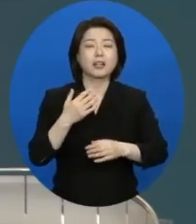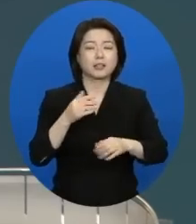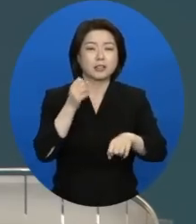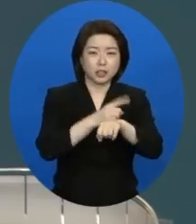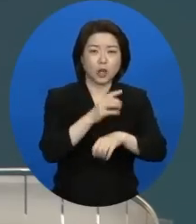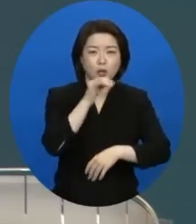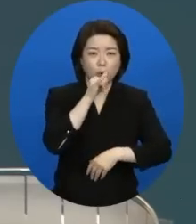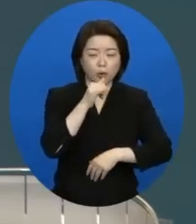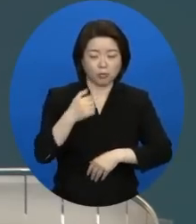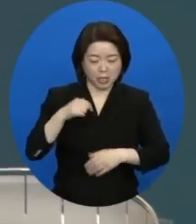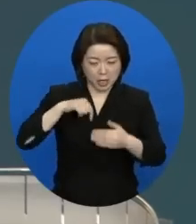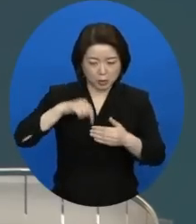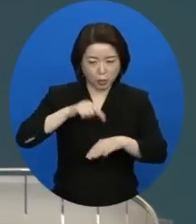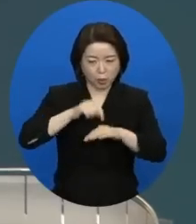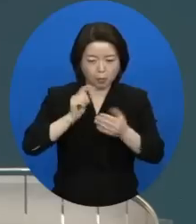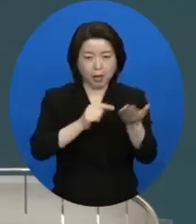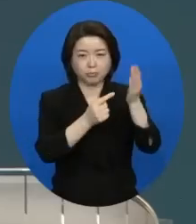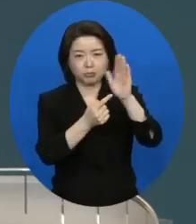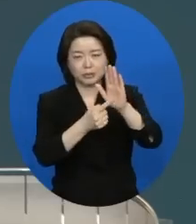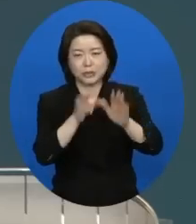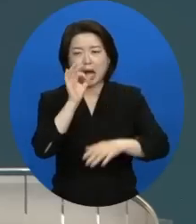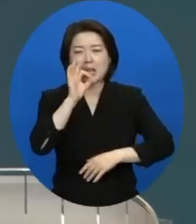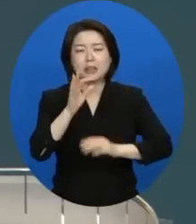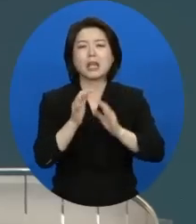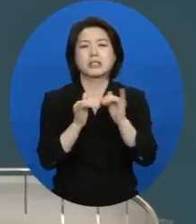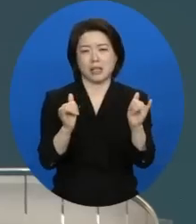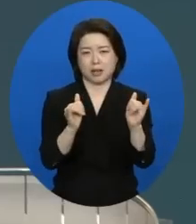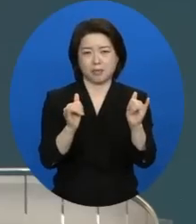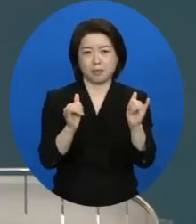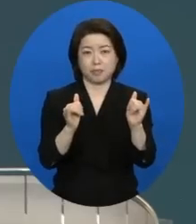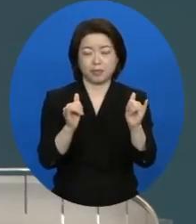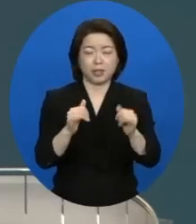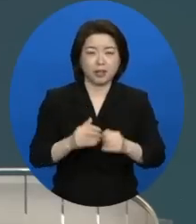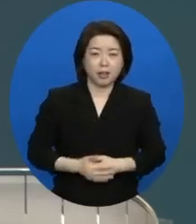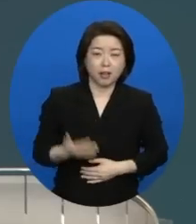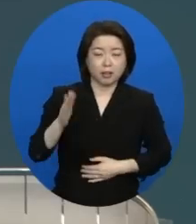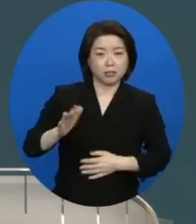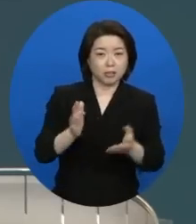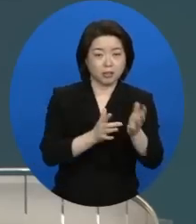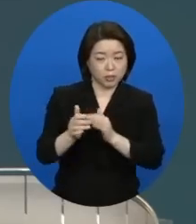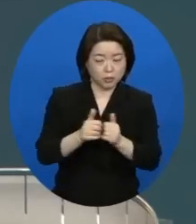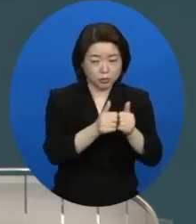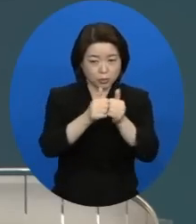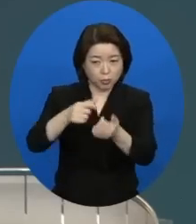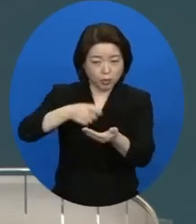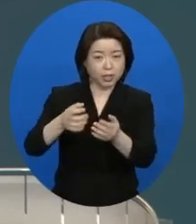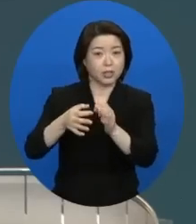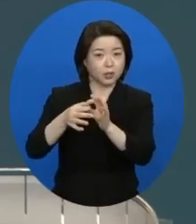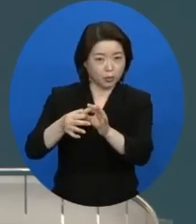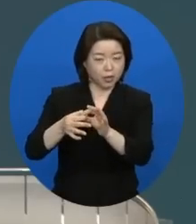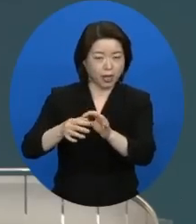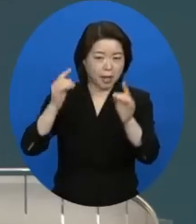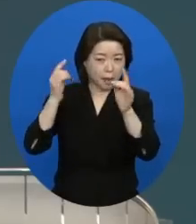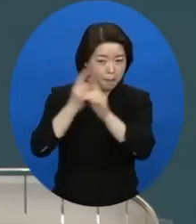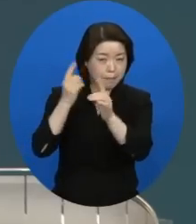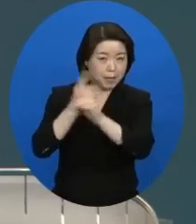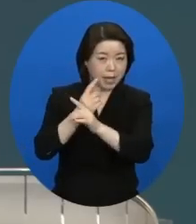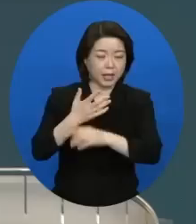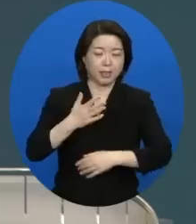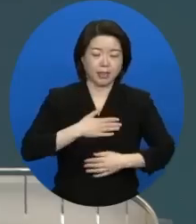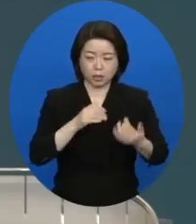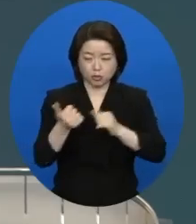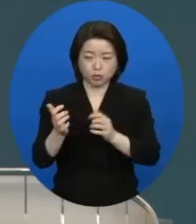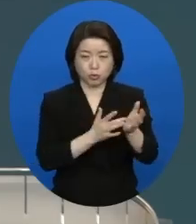내면을 드러내는 일이 불가능에 가까운 사람이었습니다. 그런데 예수 동행일기를 통하여 매일 나는